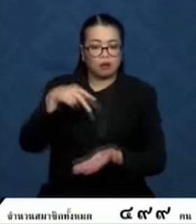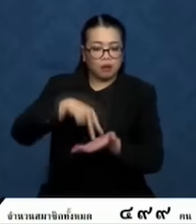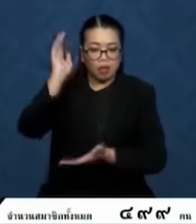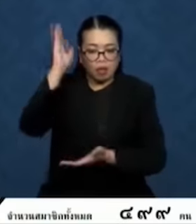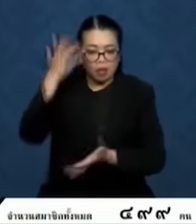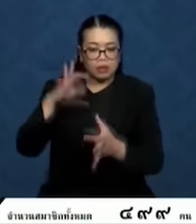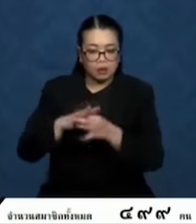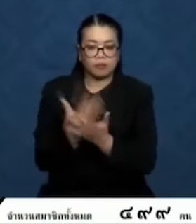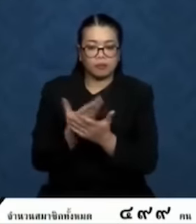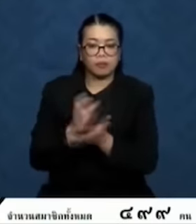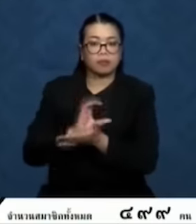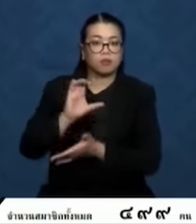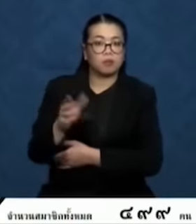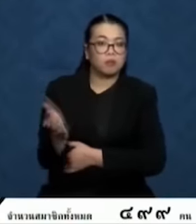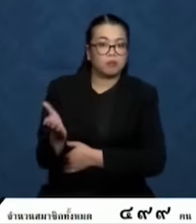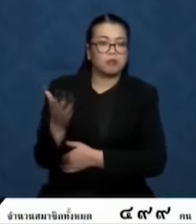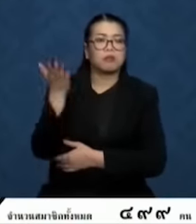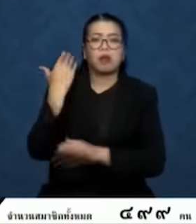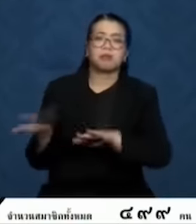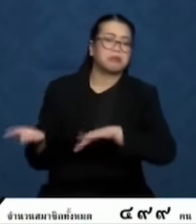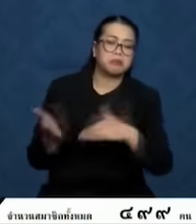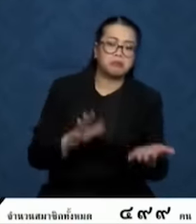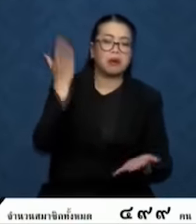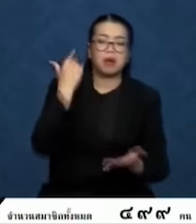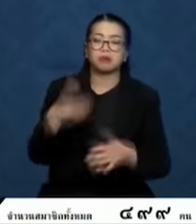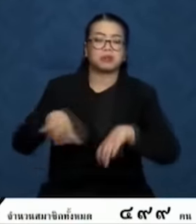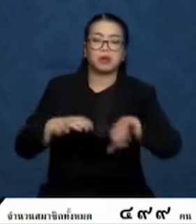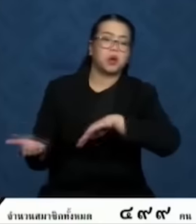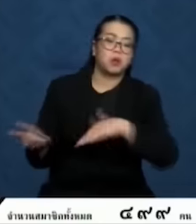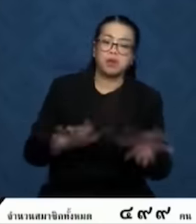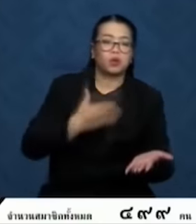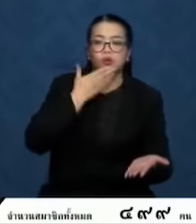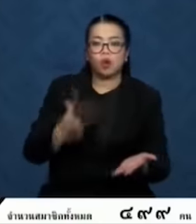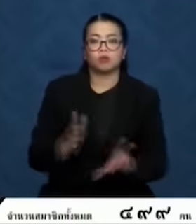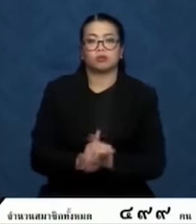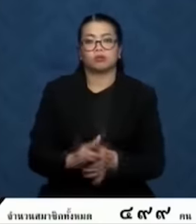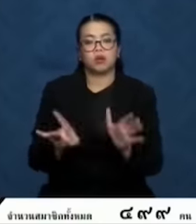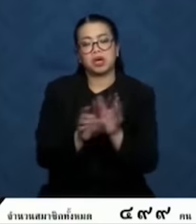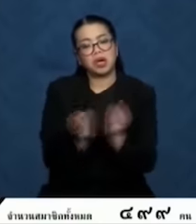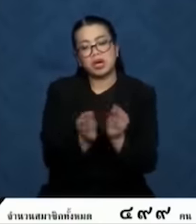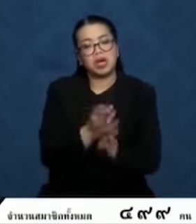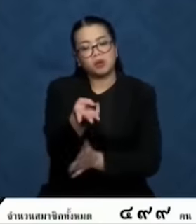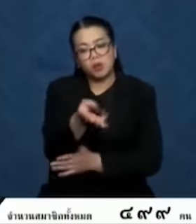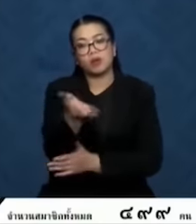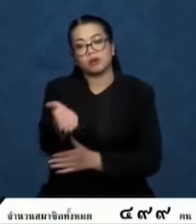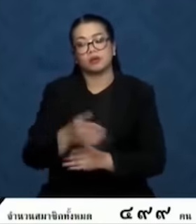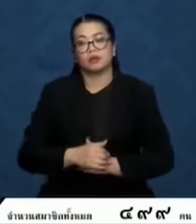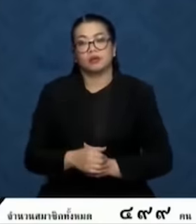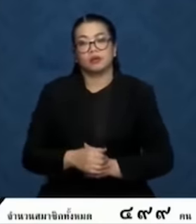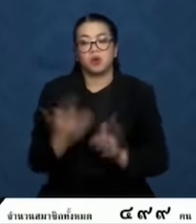ประมาณเพราะว่าท่านล้มเหลวมาตลอดเลยครับ ครับ อภิปรายครั้งสุดท้ายคะแนนก็น้อยกว่าเขา